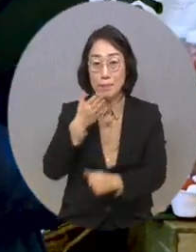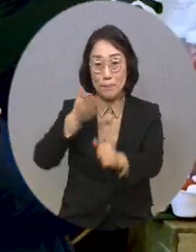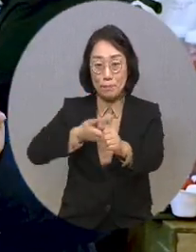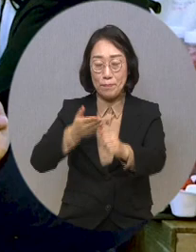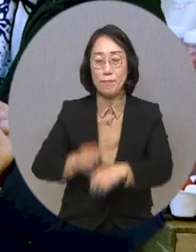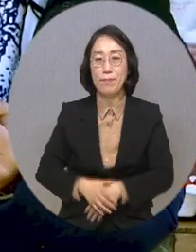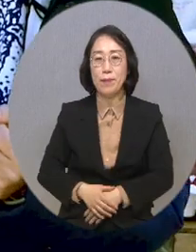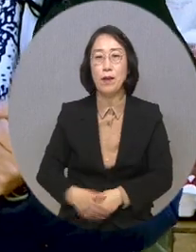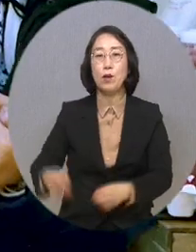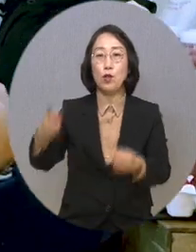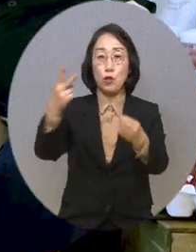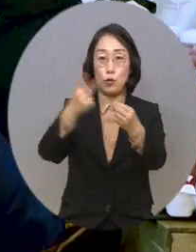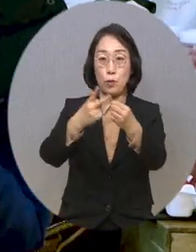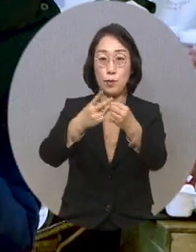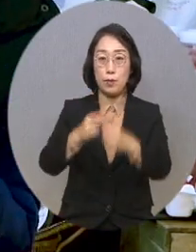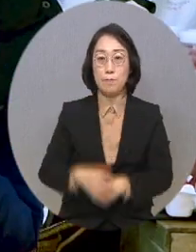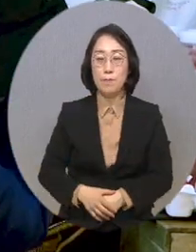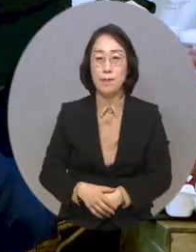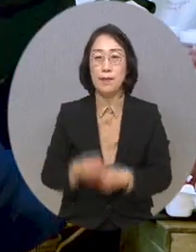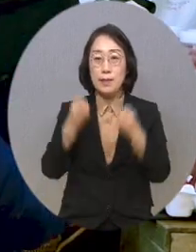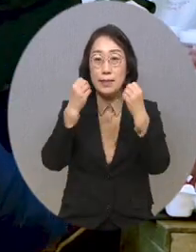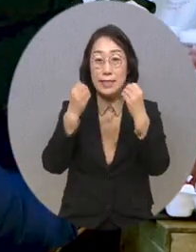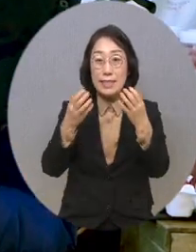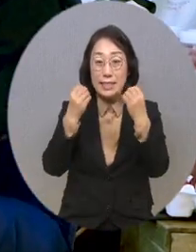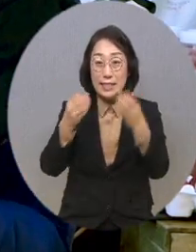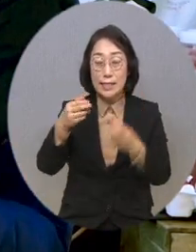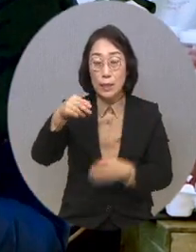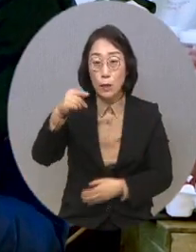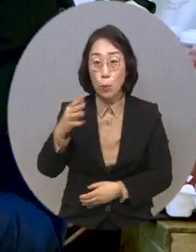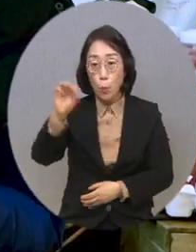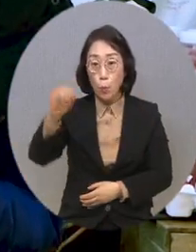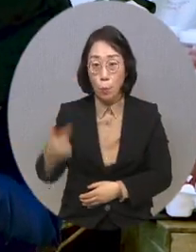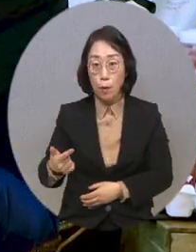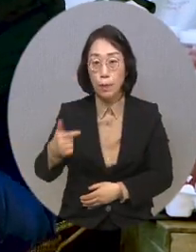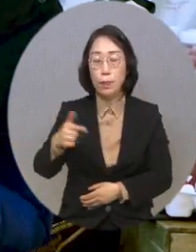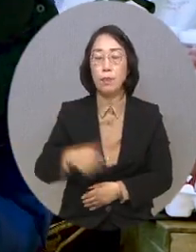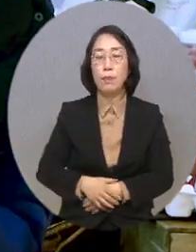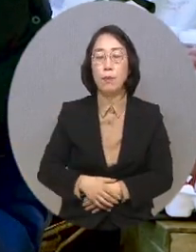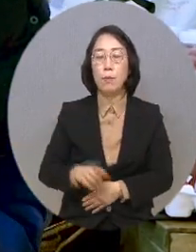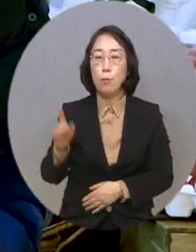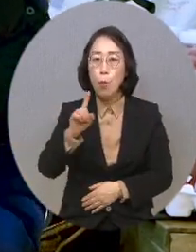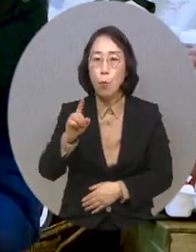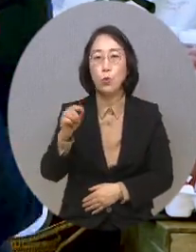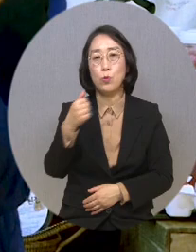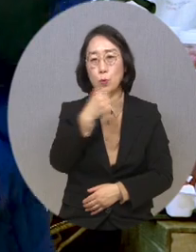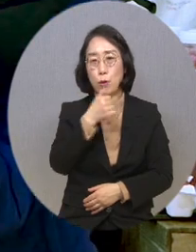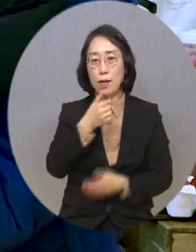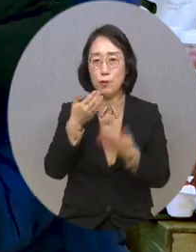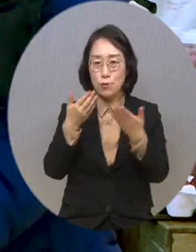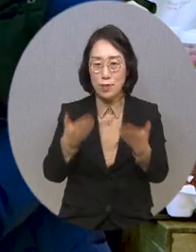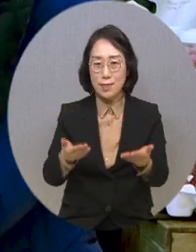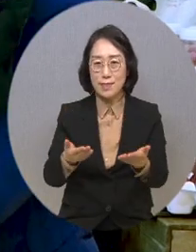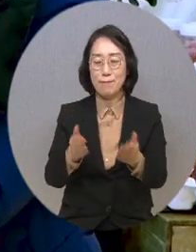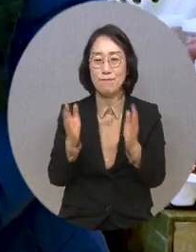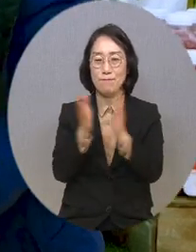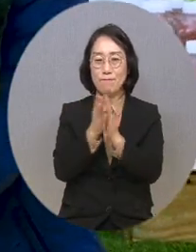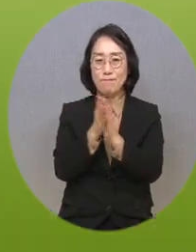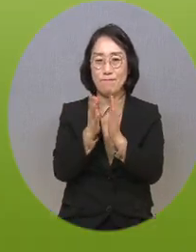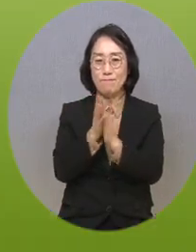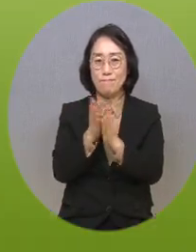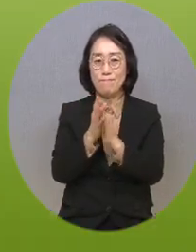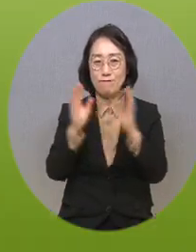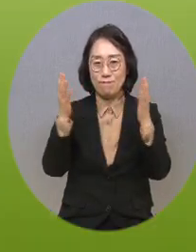번째는요. 아, 싱싱농원의 정경모 대표님이신데 어떤 물건을 소개해 주실지. 자, 대표님